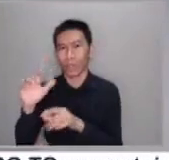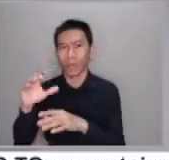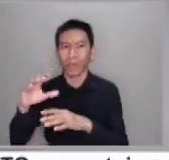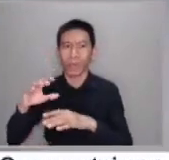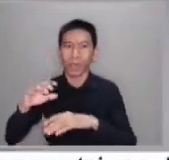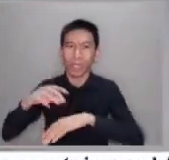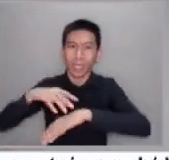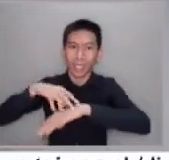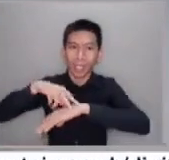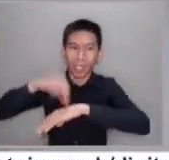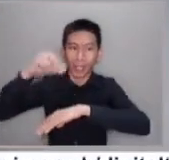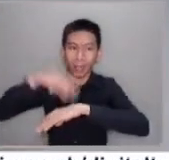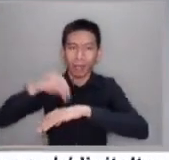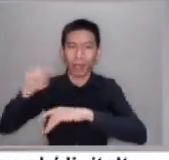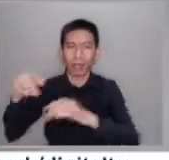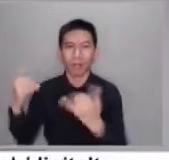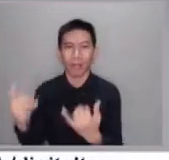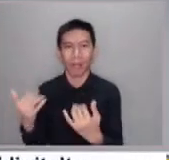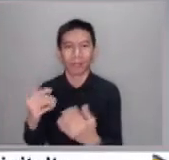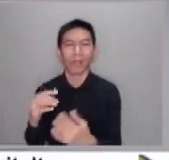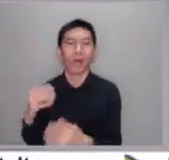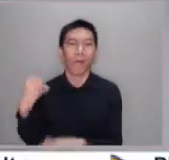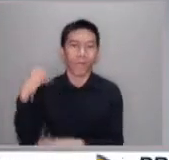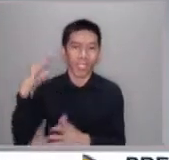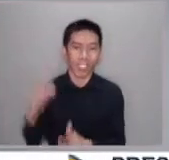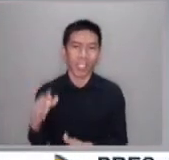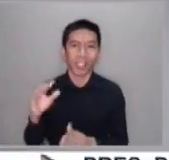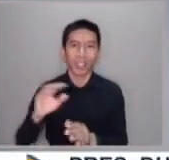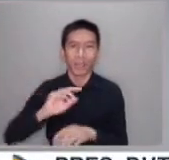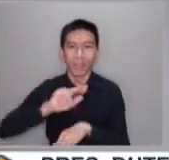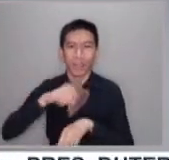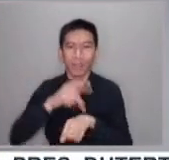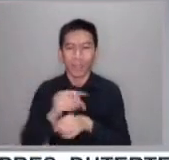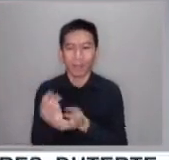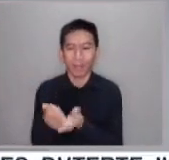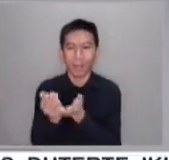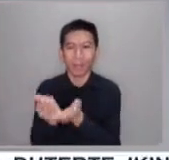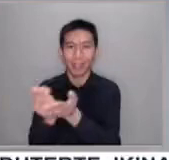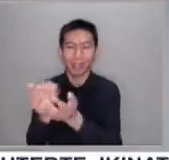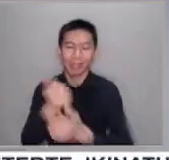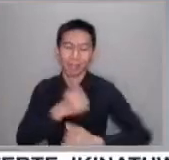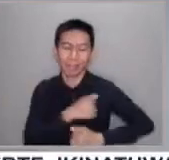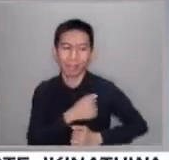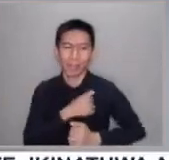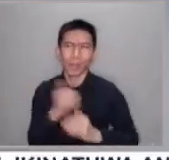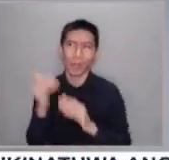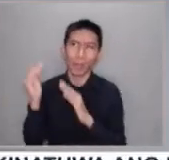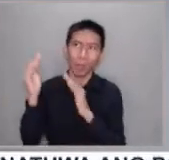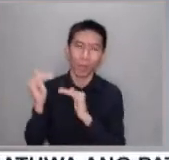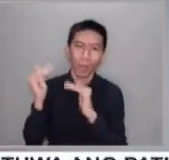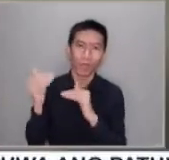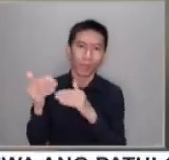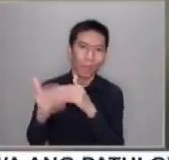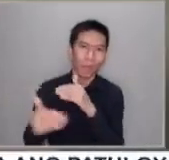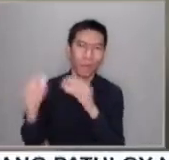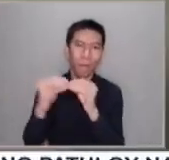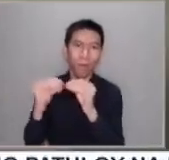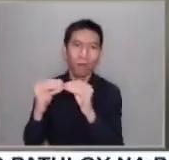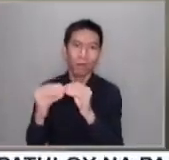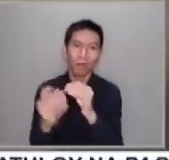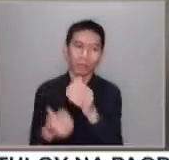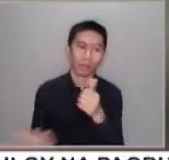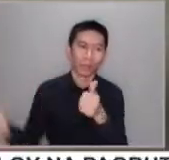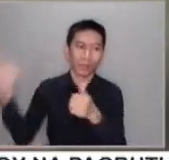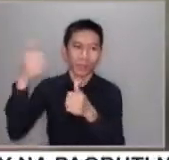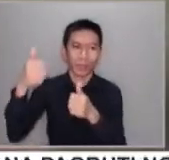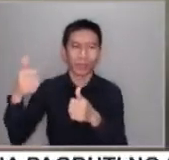kasalukuyang Seaman Second Class Officer ng Philippine Navy at naghahangad na mas tumaas pa sa ranggo. Nag-a-apply po kasi ako for